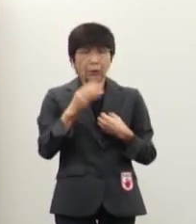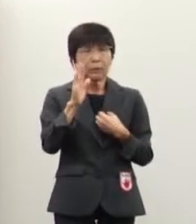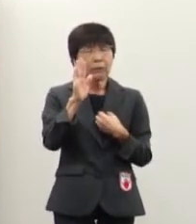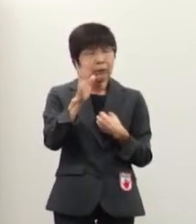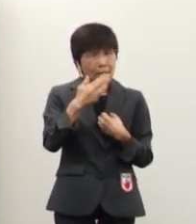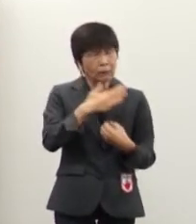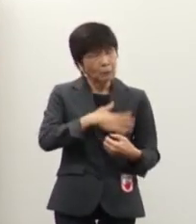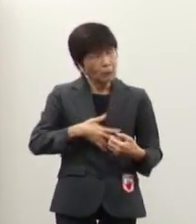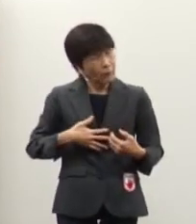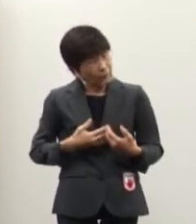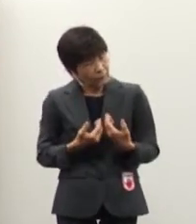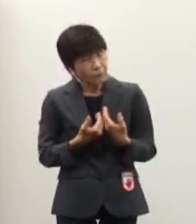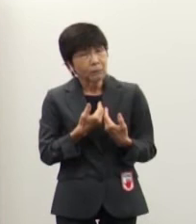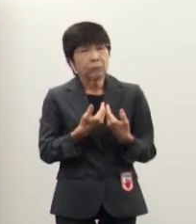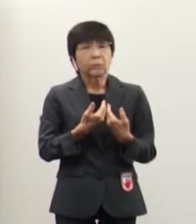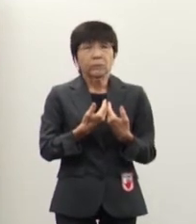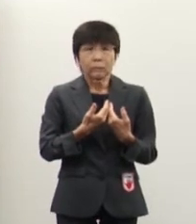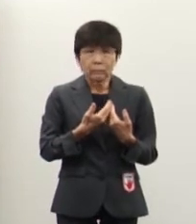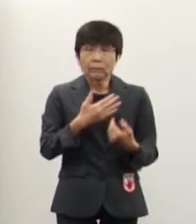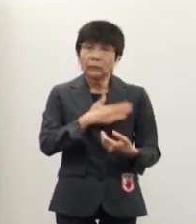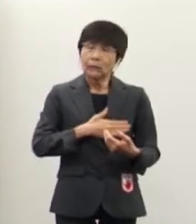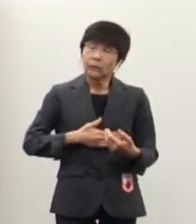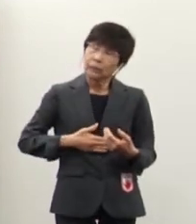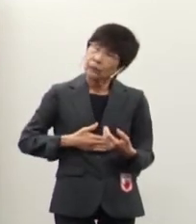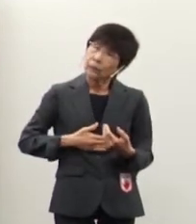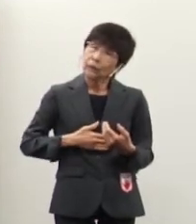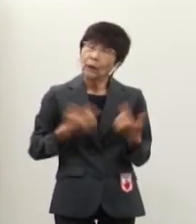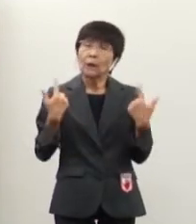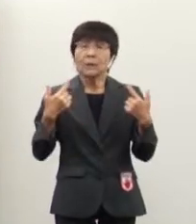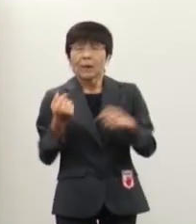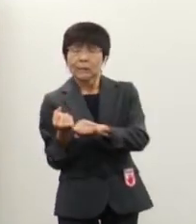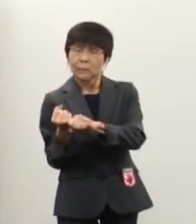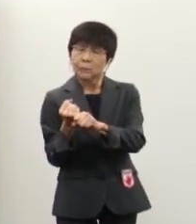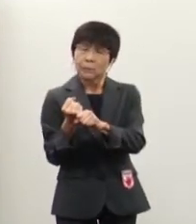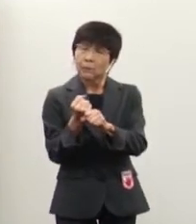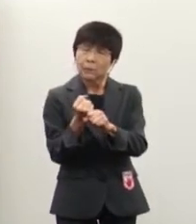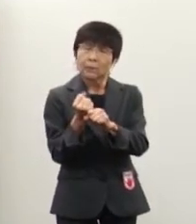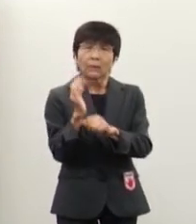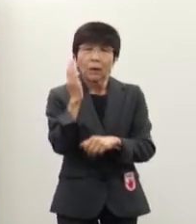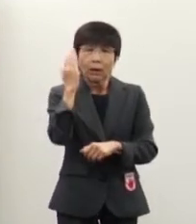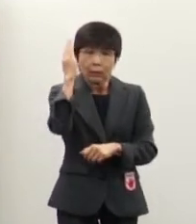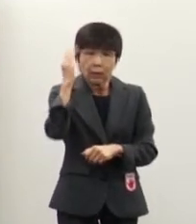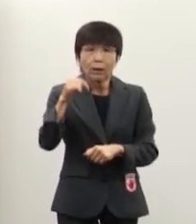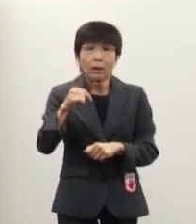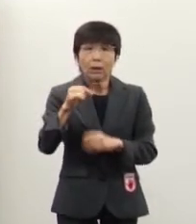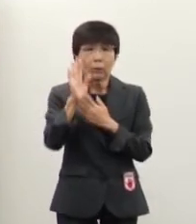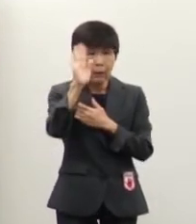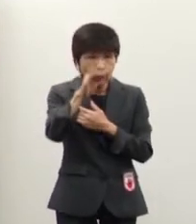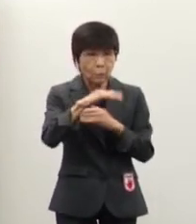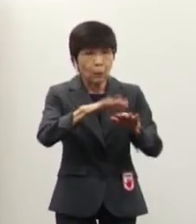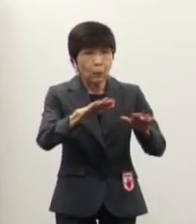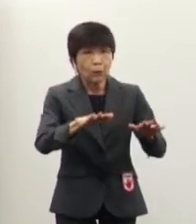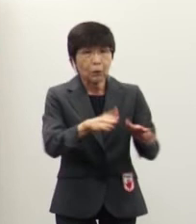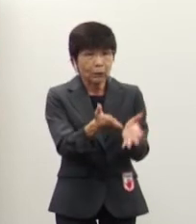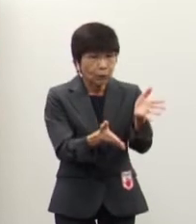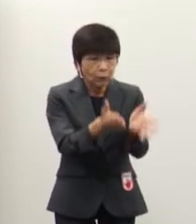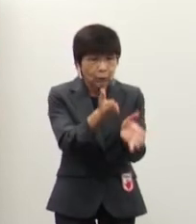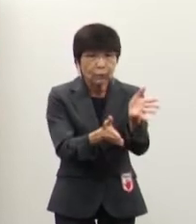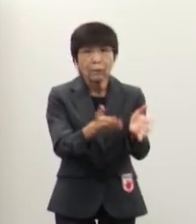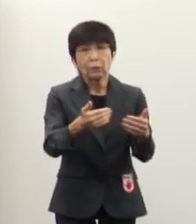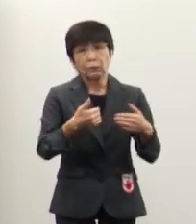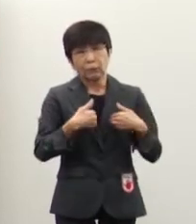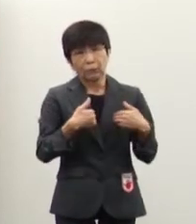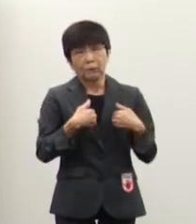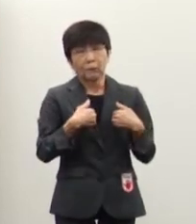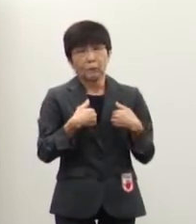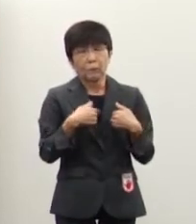特に子どもを持つ親御さんにとっては不安、お子さん先々が長いわけですから、不